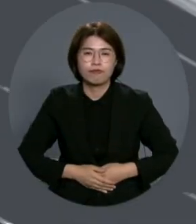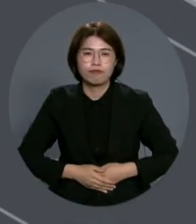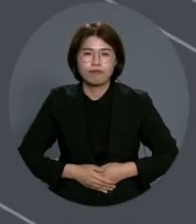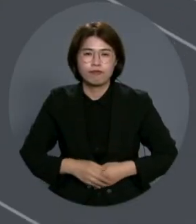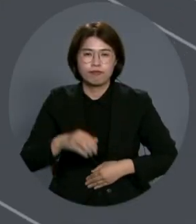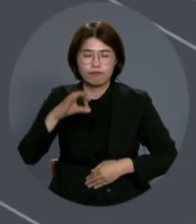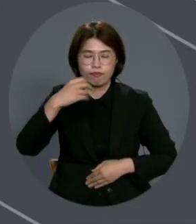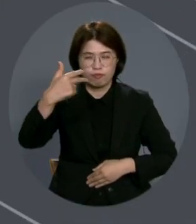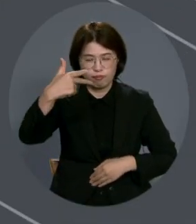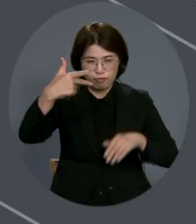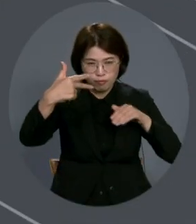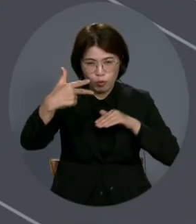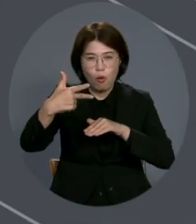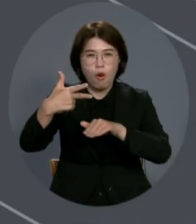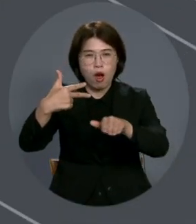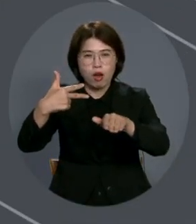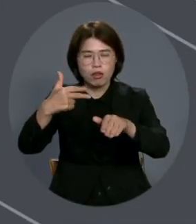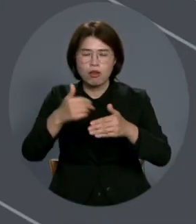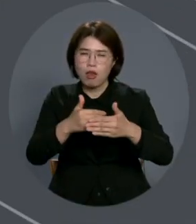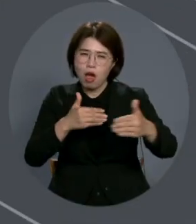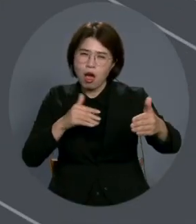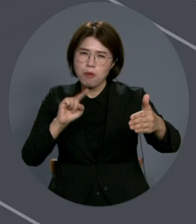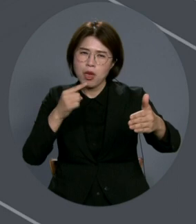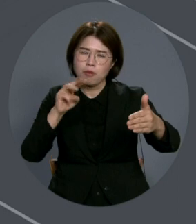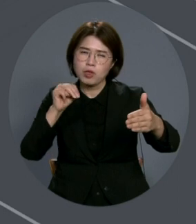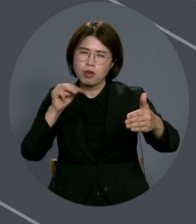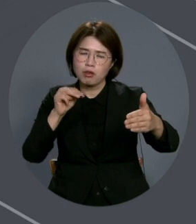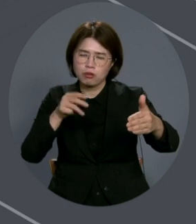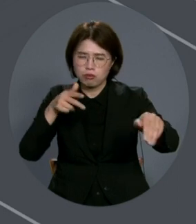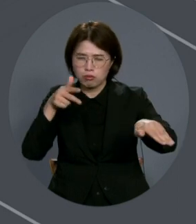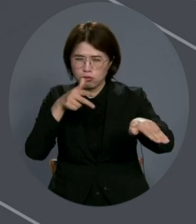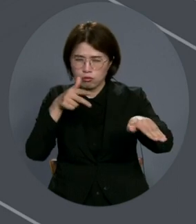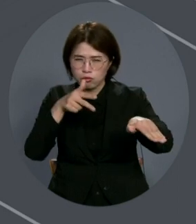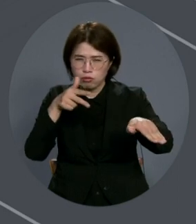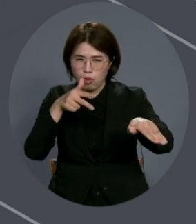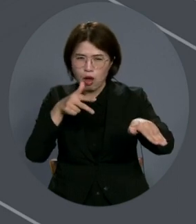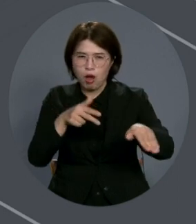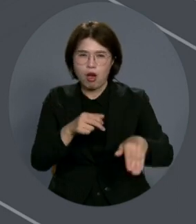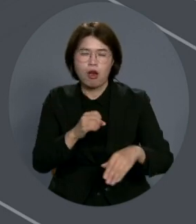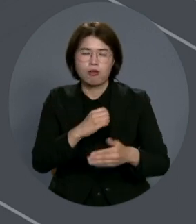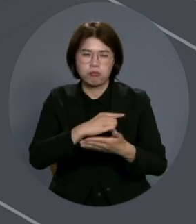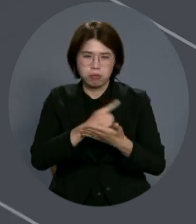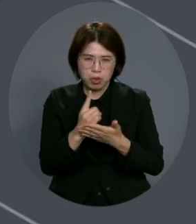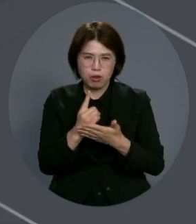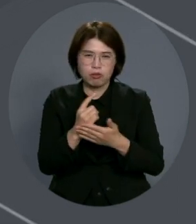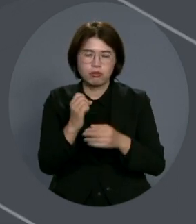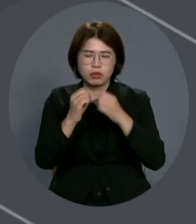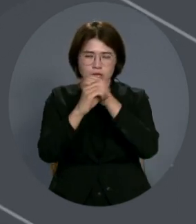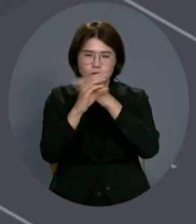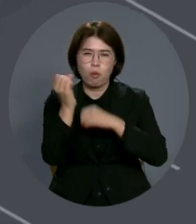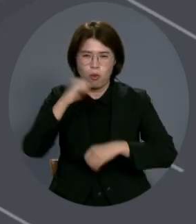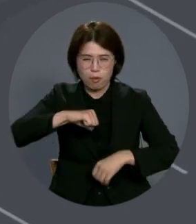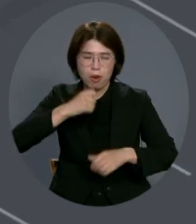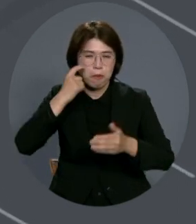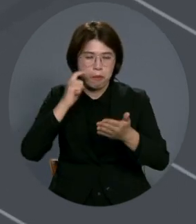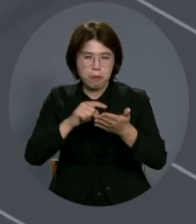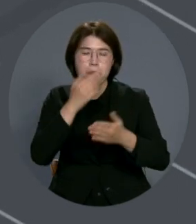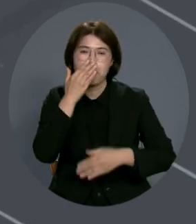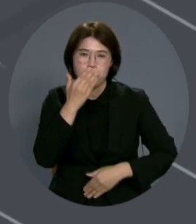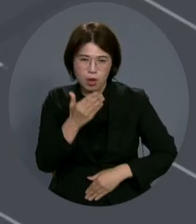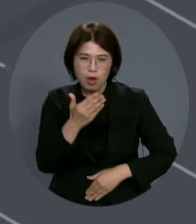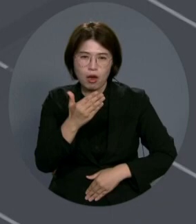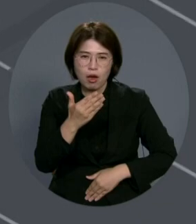장비를 통과한 뒤 100m가량을 레이더가 추적해서 과속과 신호 위반을 잡아냅니다. 기존의 앞을 찍는